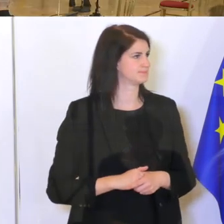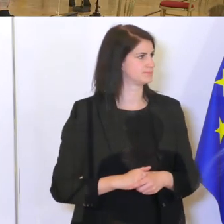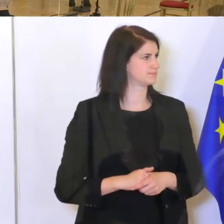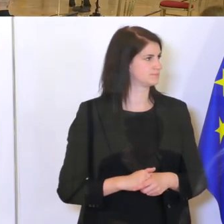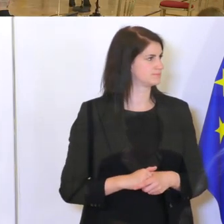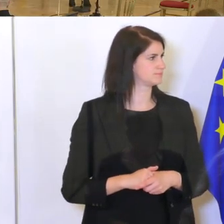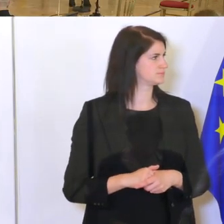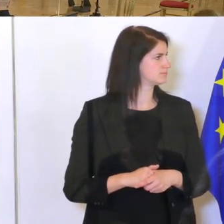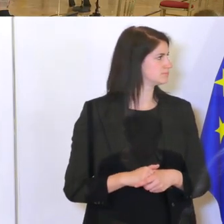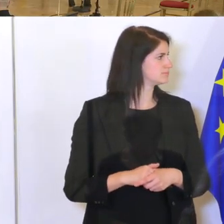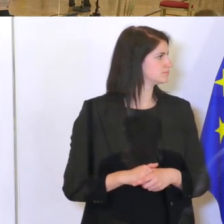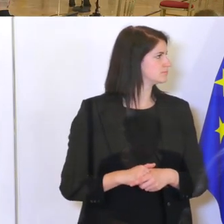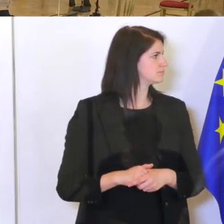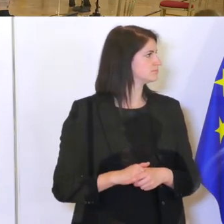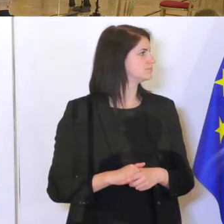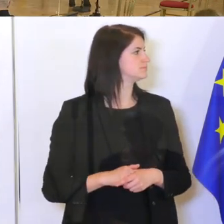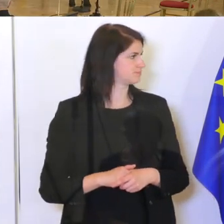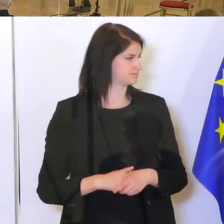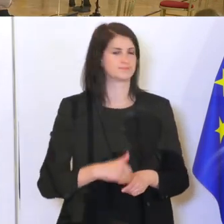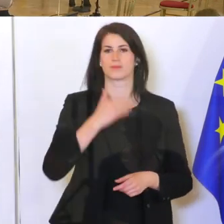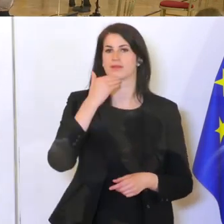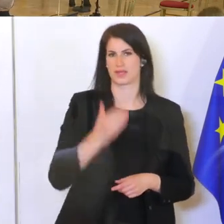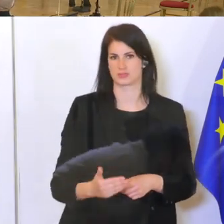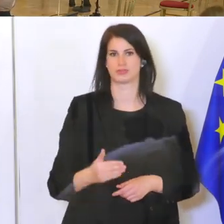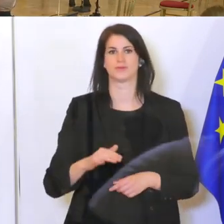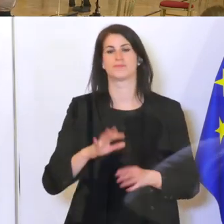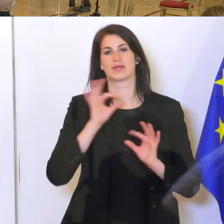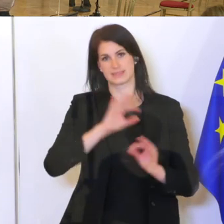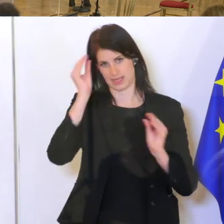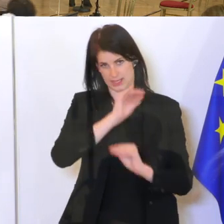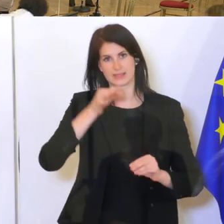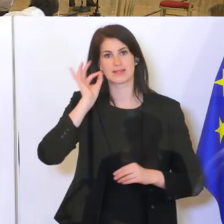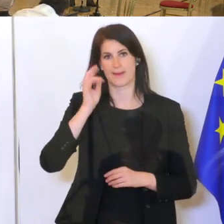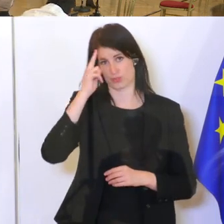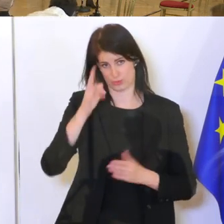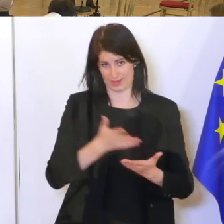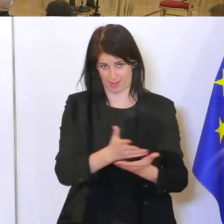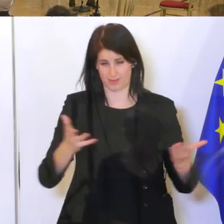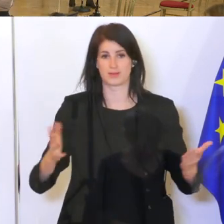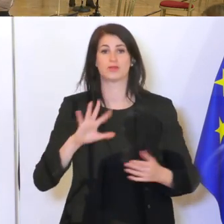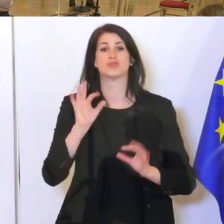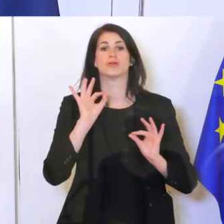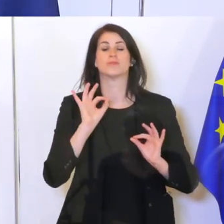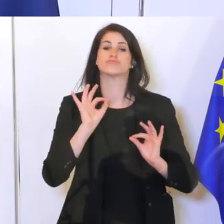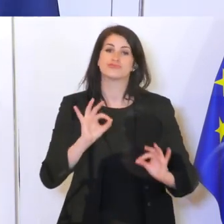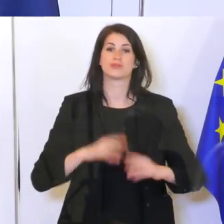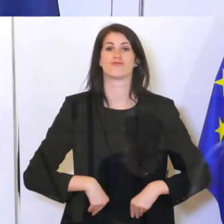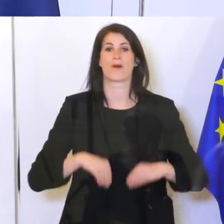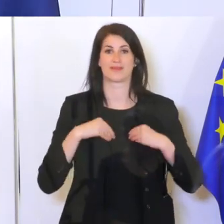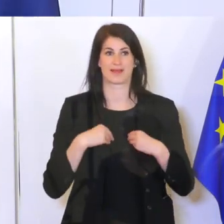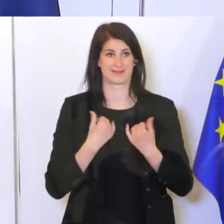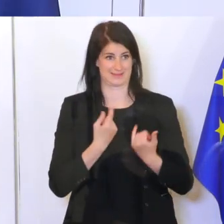Frau Staatssekretärin, bitte. Dankeschön, sehr geehrte Damen und Herren, einen wunderschönen guten Vormittag. Es ist mir